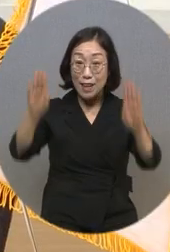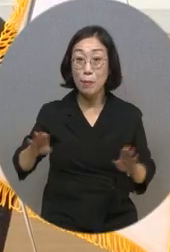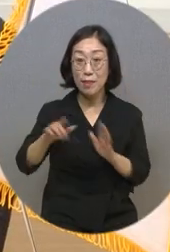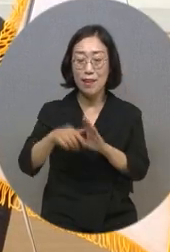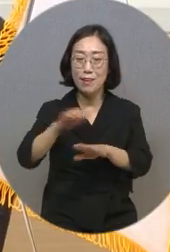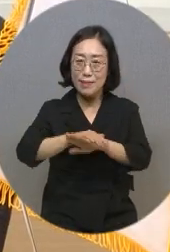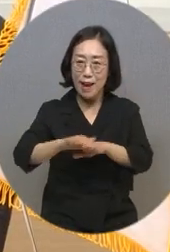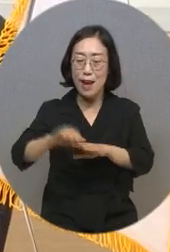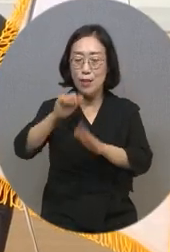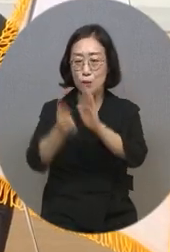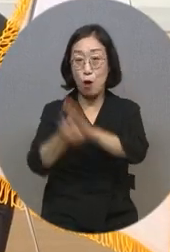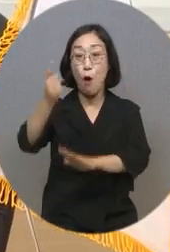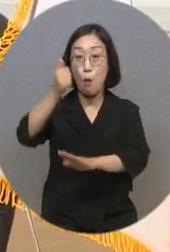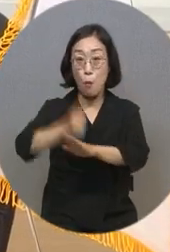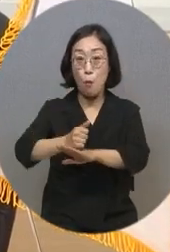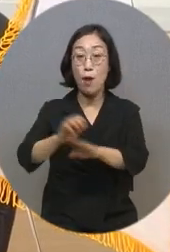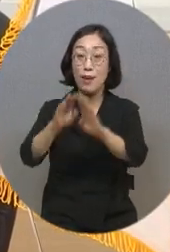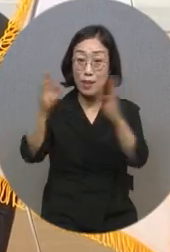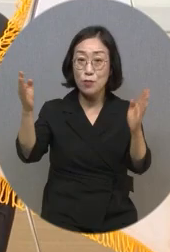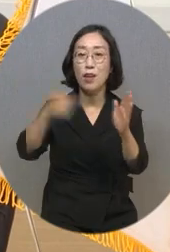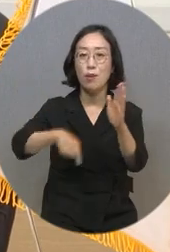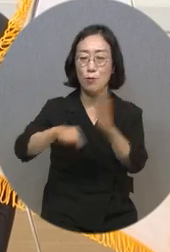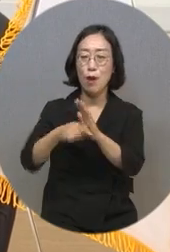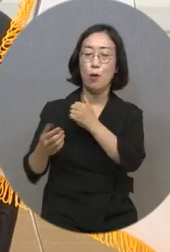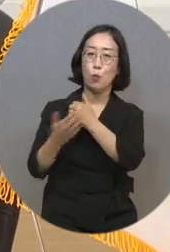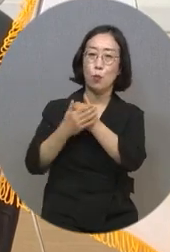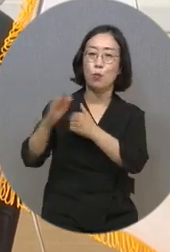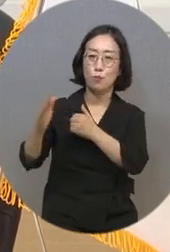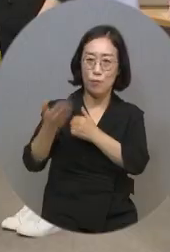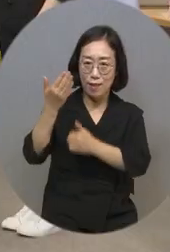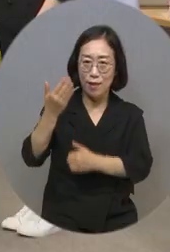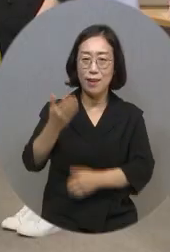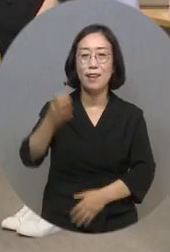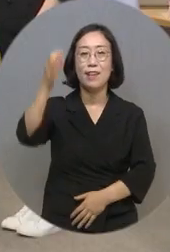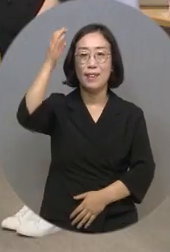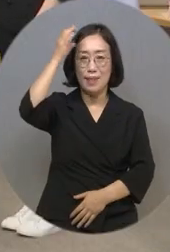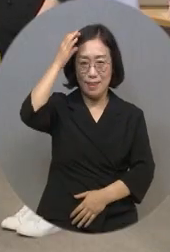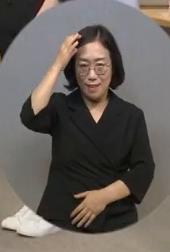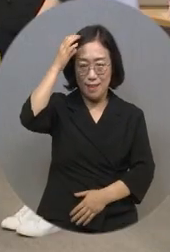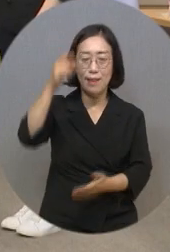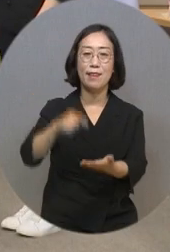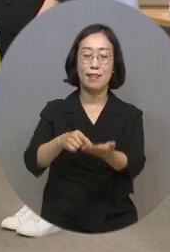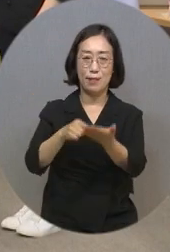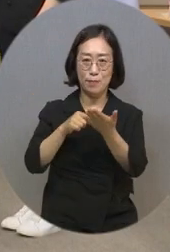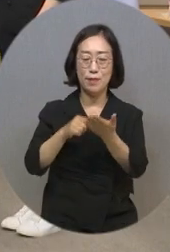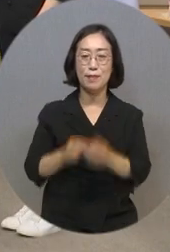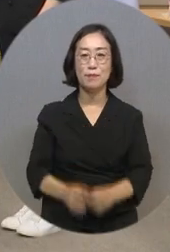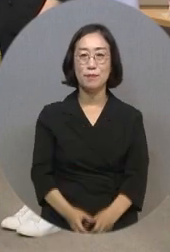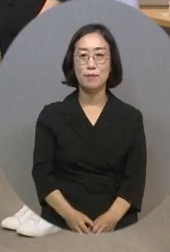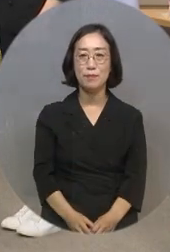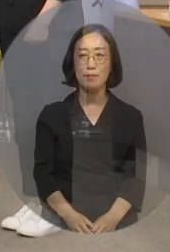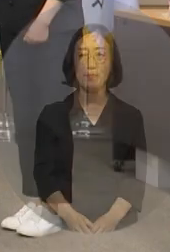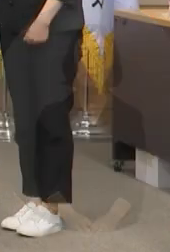성공 개최를 향한 든든한 배경이 될 것으로 보입니다. 복지TV 뉴스 이영춘입니다.